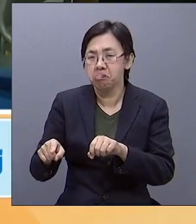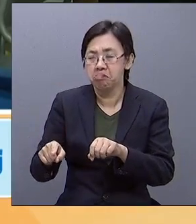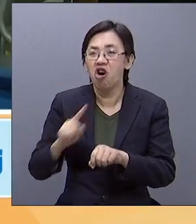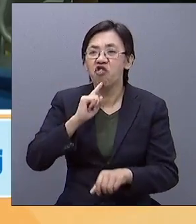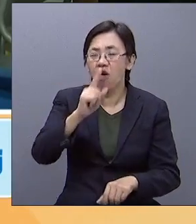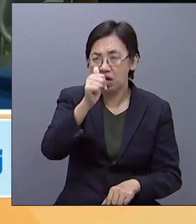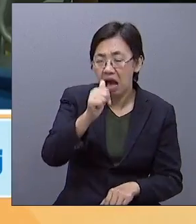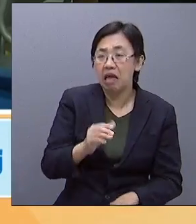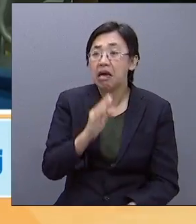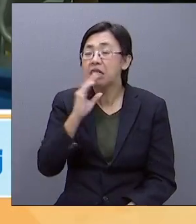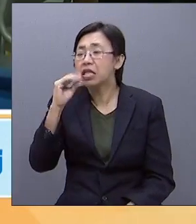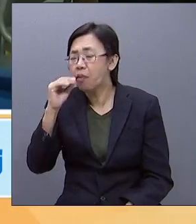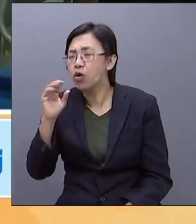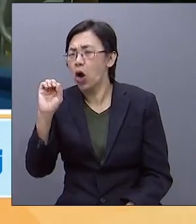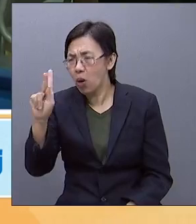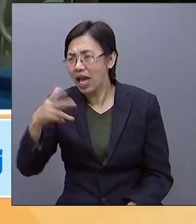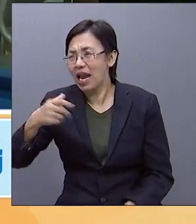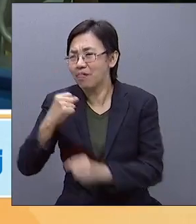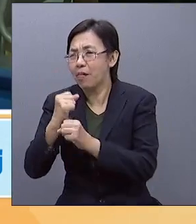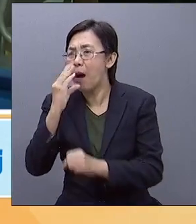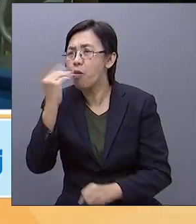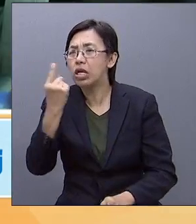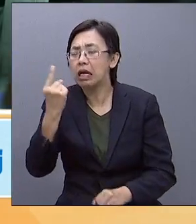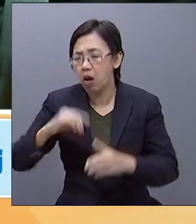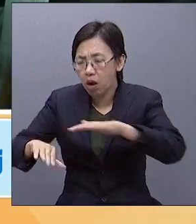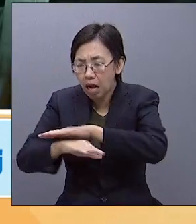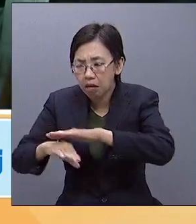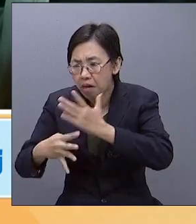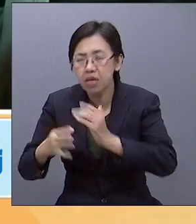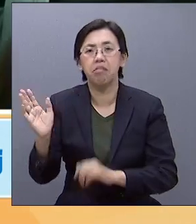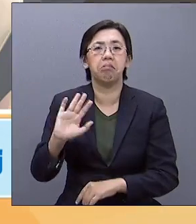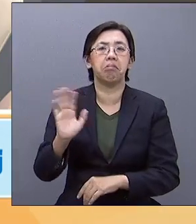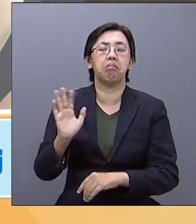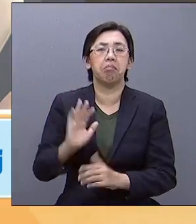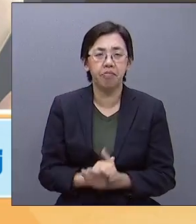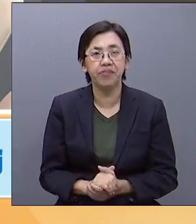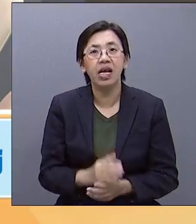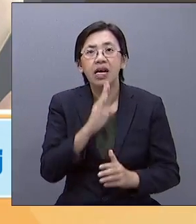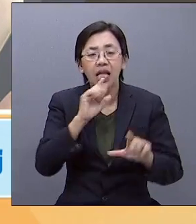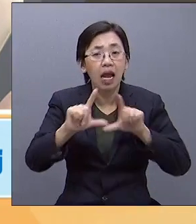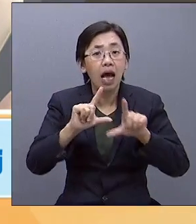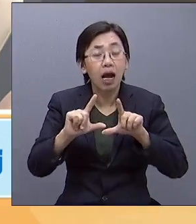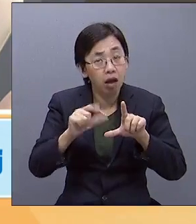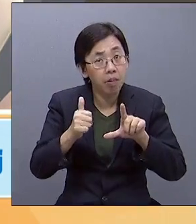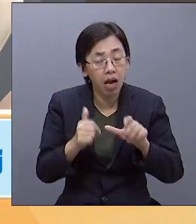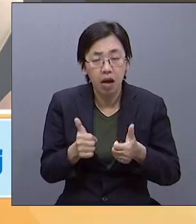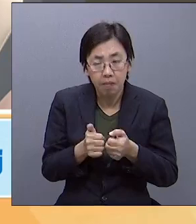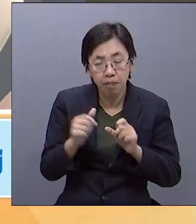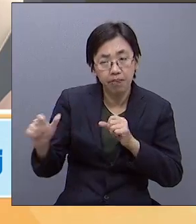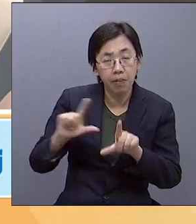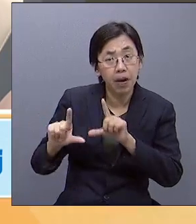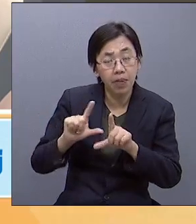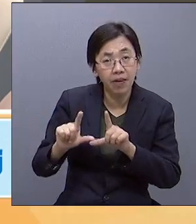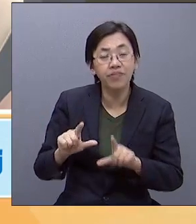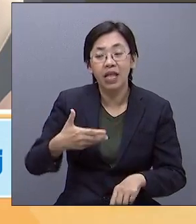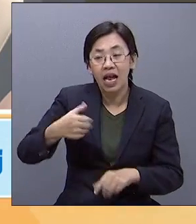ครับ แบบนี้ถ้าเกิดอย่างยุคสมัยเนี้ยเราใช้ไลน์ในการพูดคุยโต้ตอบกันเนาะทนายวีรัตอย่างสมมติว่าพี่รับน้อง